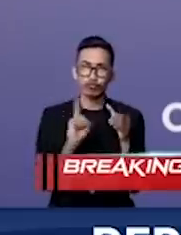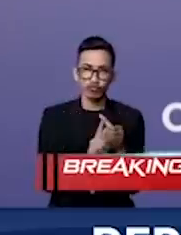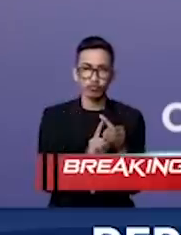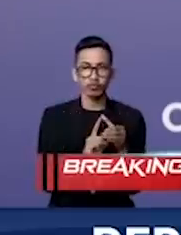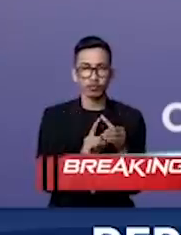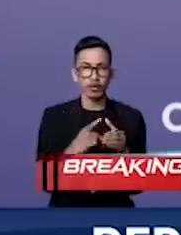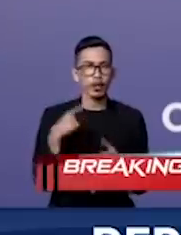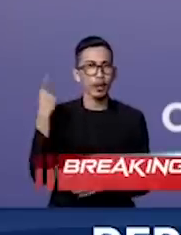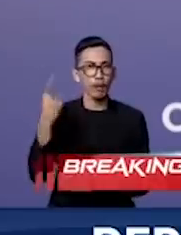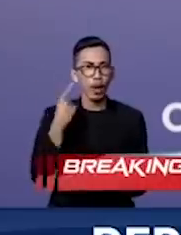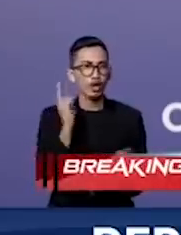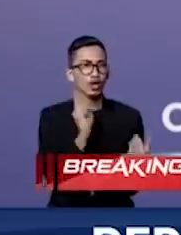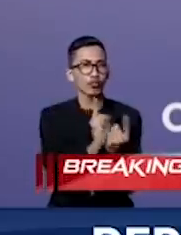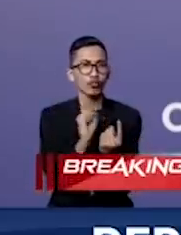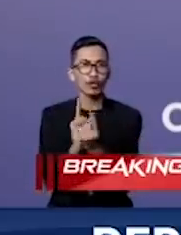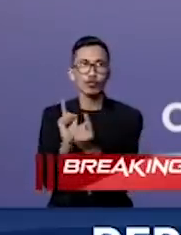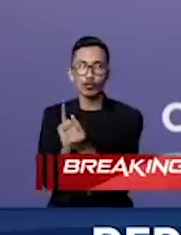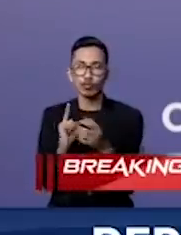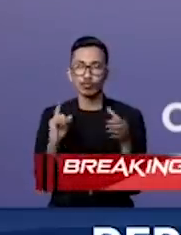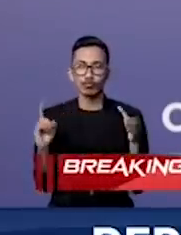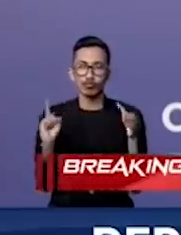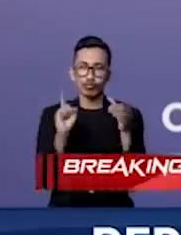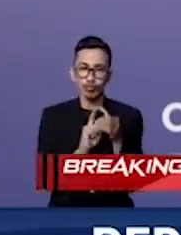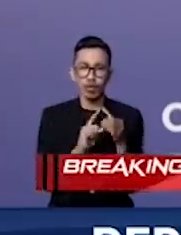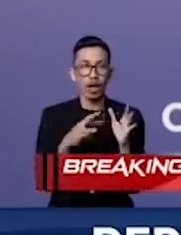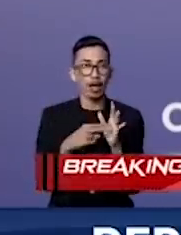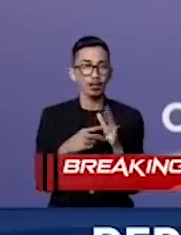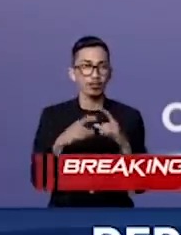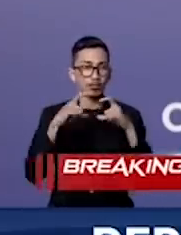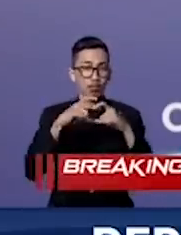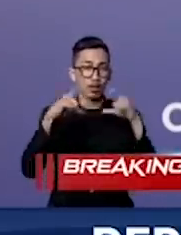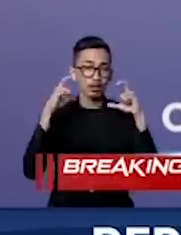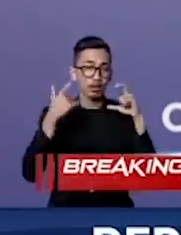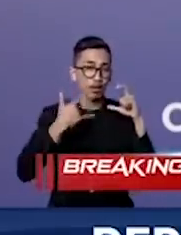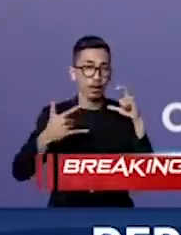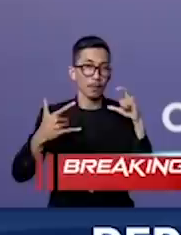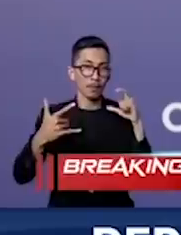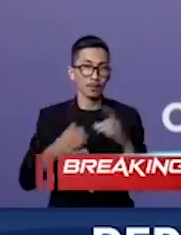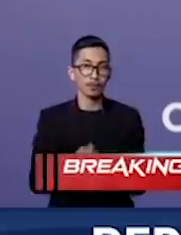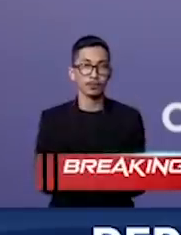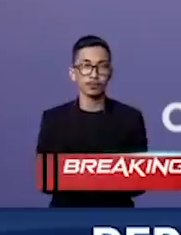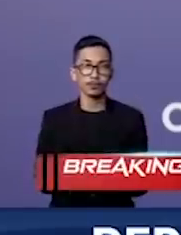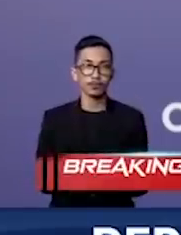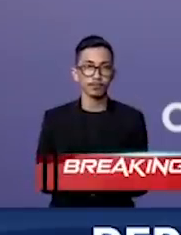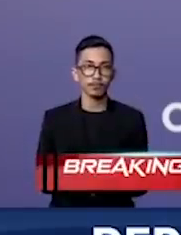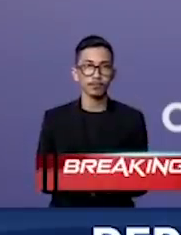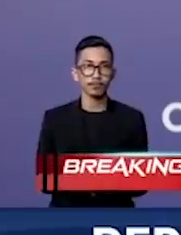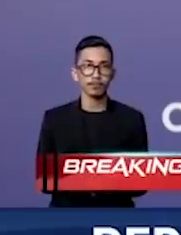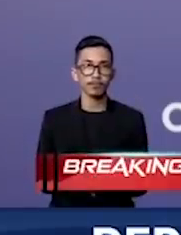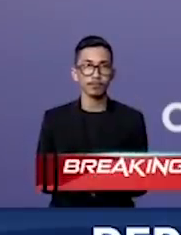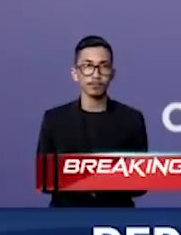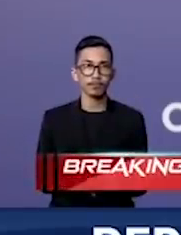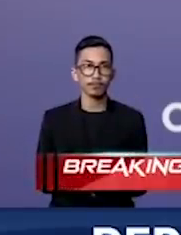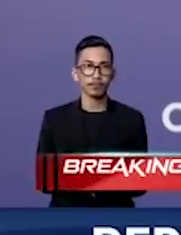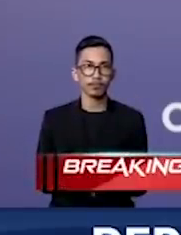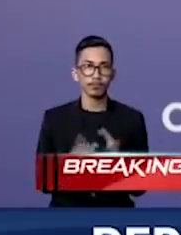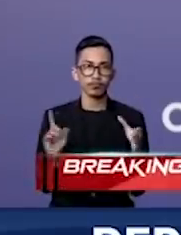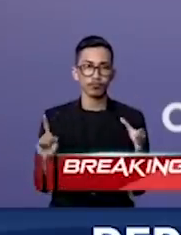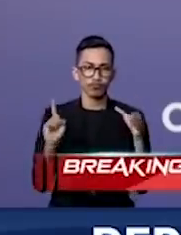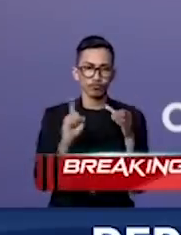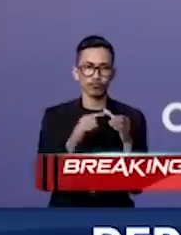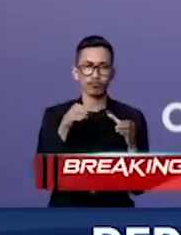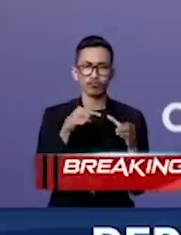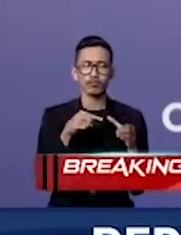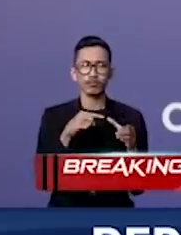setiap hari sudah kita kenal tetap gunakan masker karena kesalahan justru terjadi di tempat yang